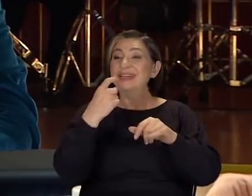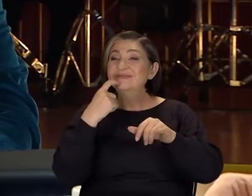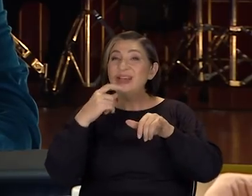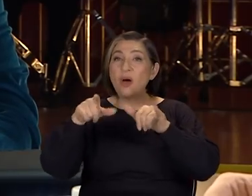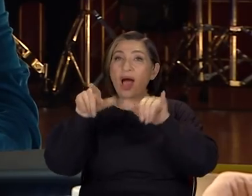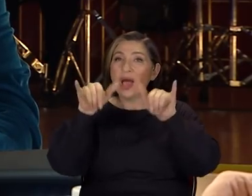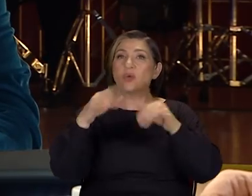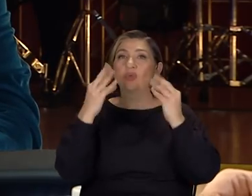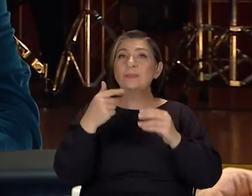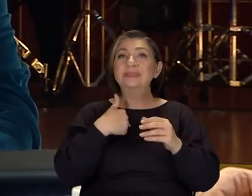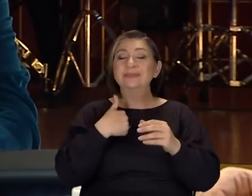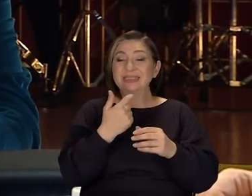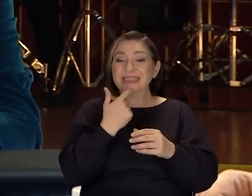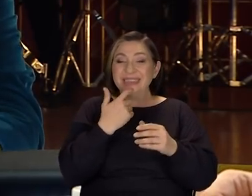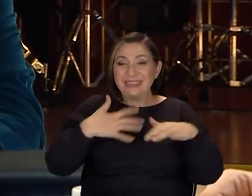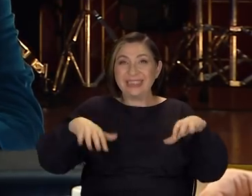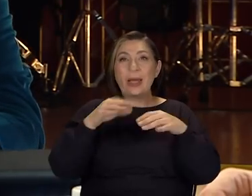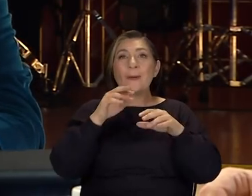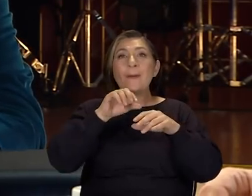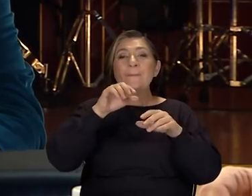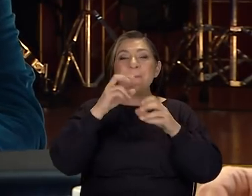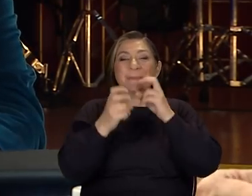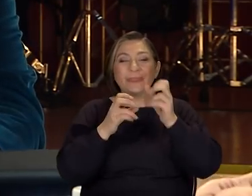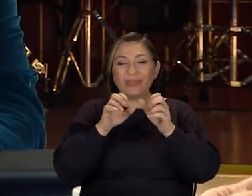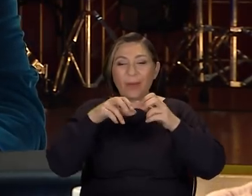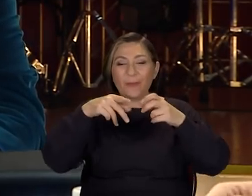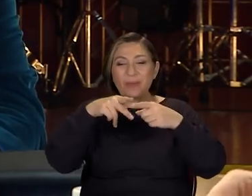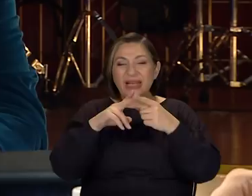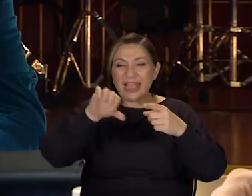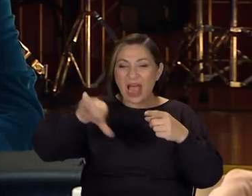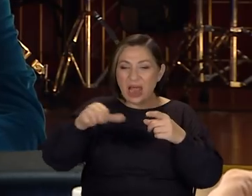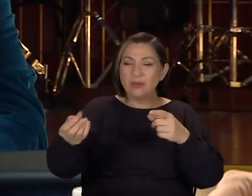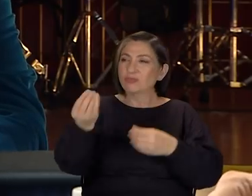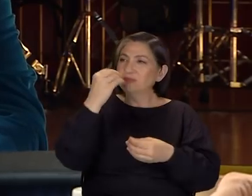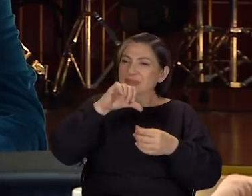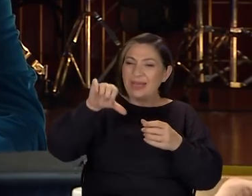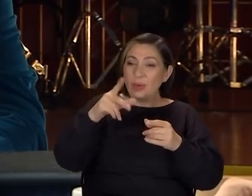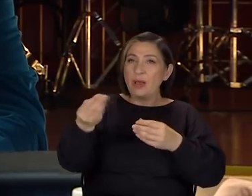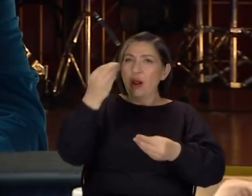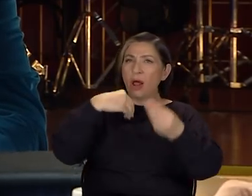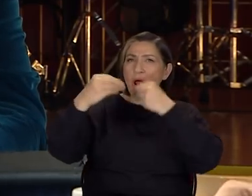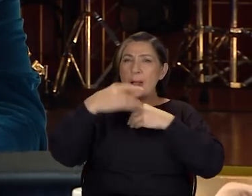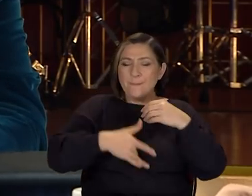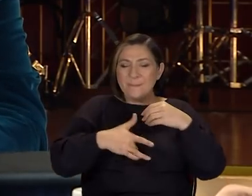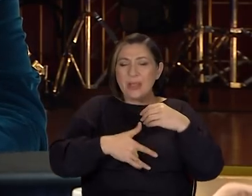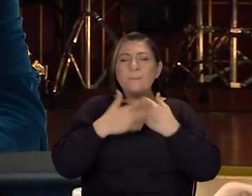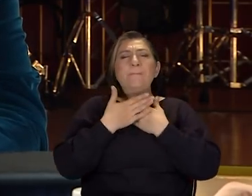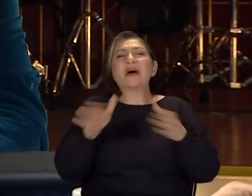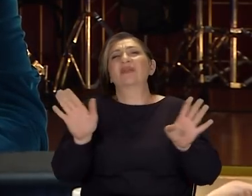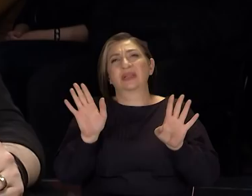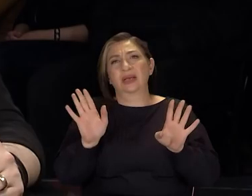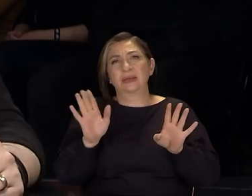öyle oldu. Bizim neslimizi makine yağlarıyla filan bize her şeyi yedirerek midelerimizi perişan